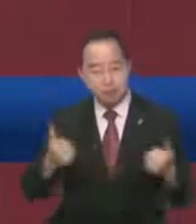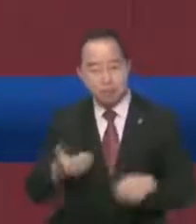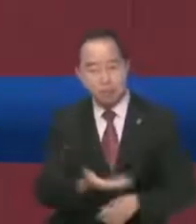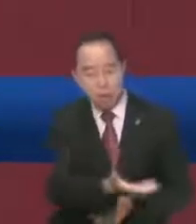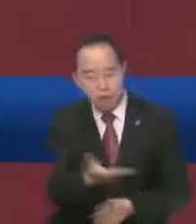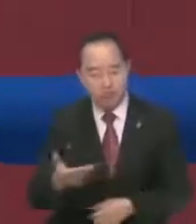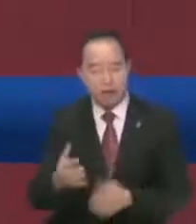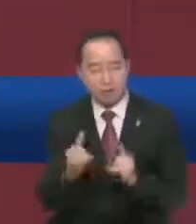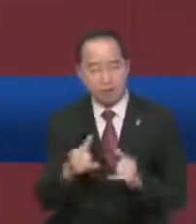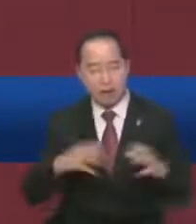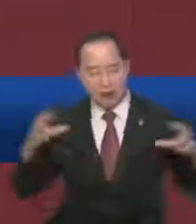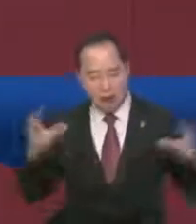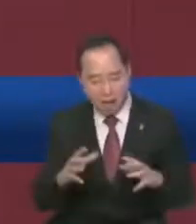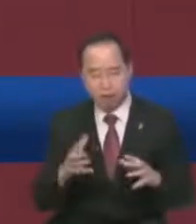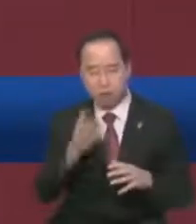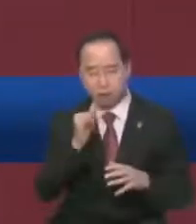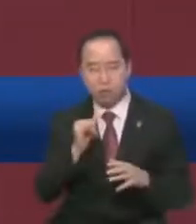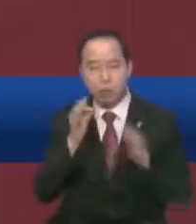진력하도록 앞장서겠습니다.